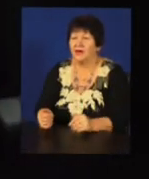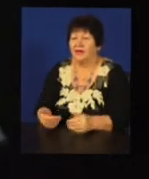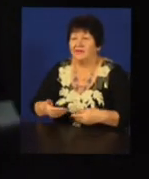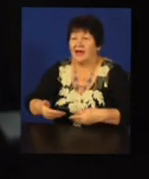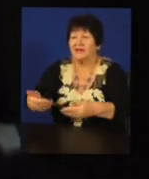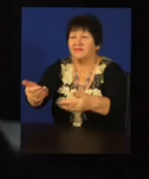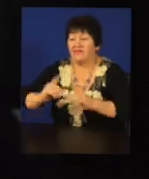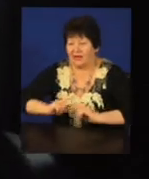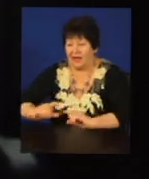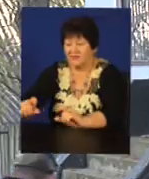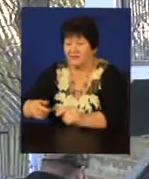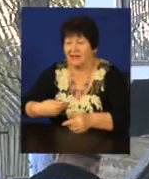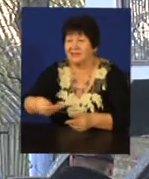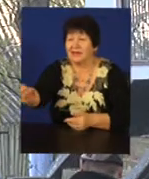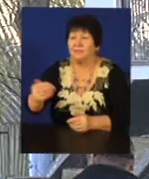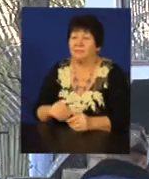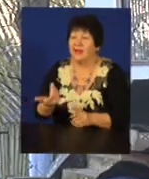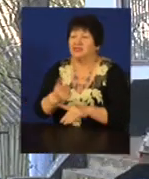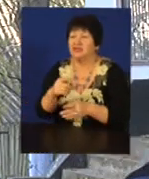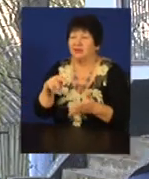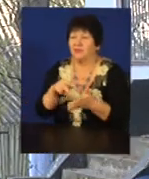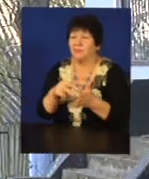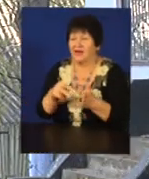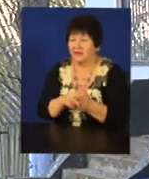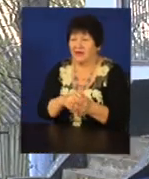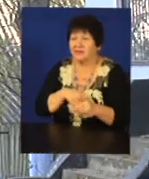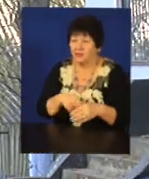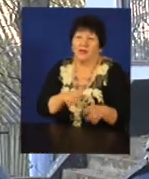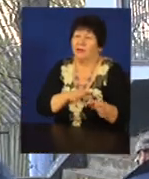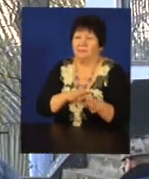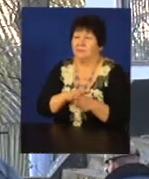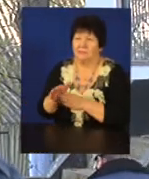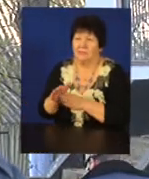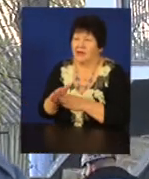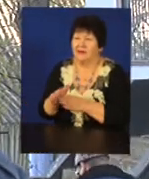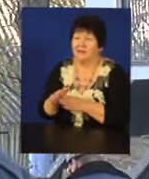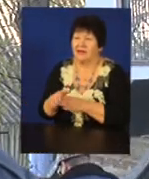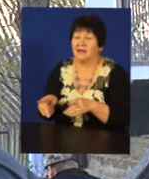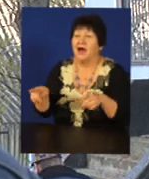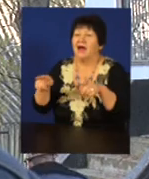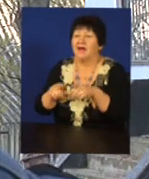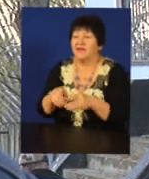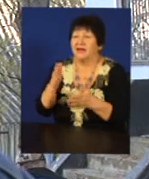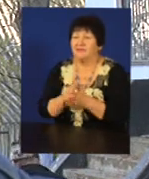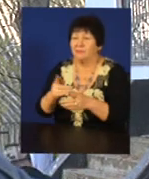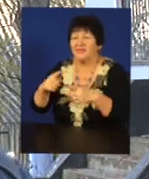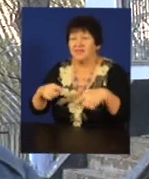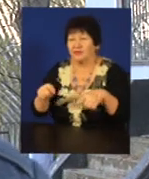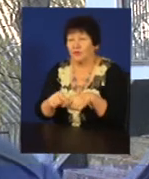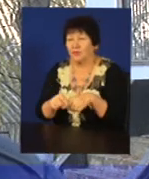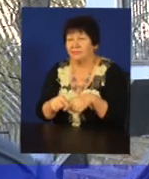asfaltăm. Ceea ce a fost planificat pe anul acesta, noi am realizat. La fel, avem sectorul